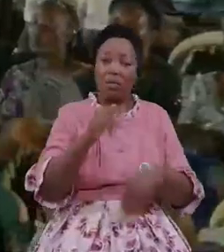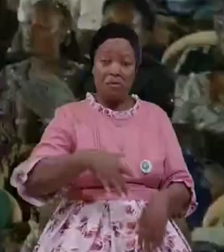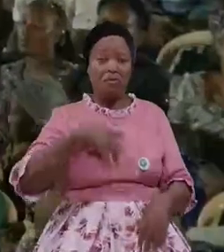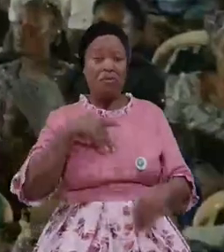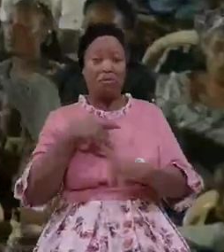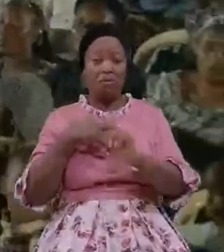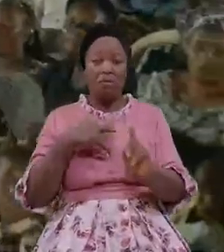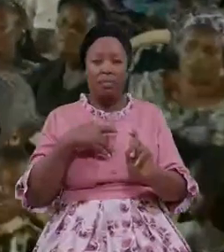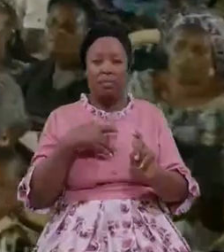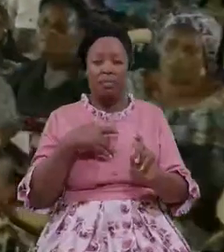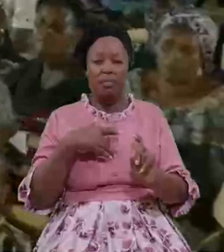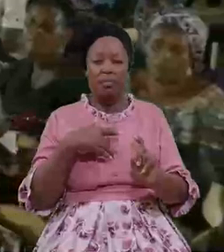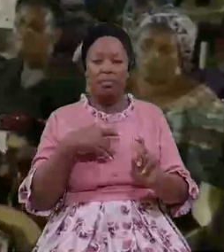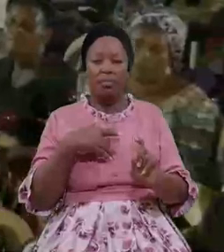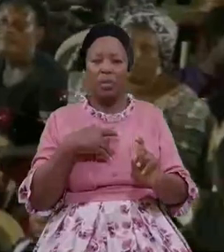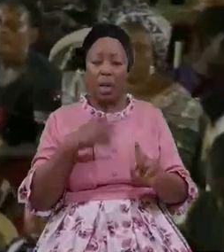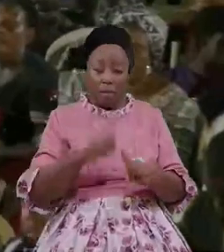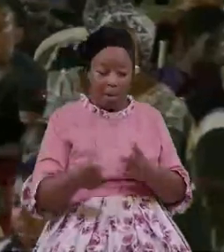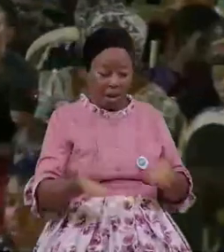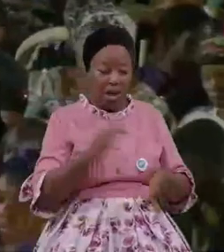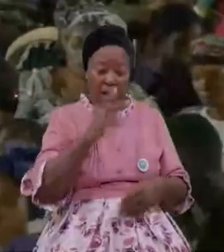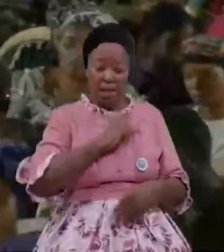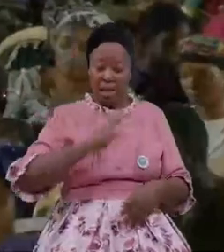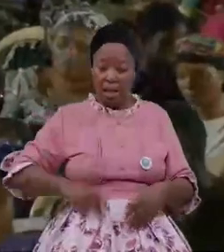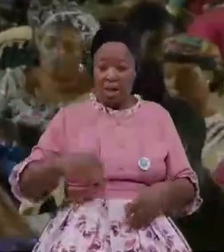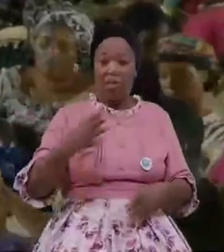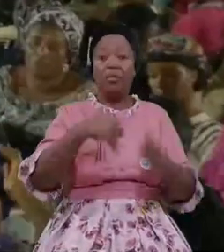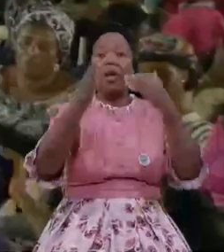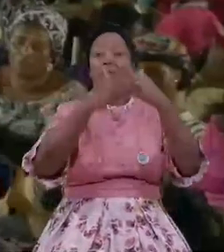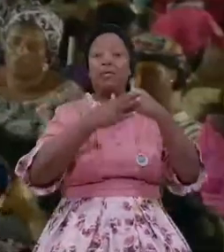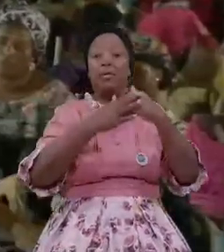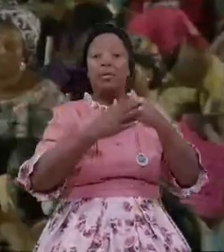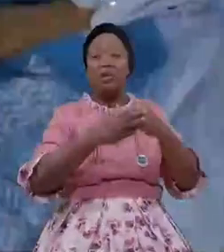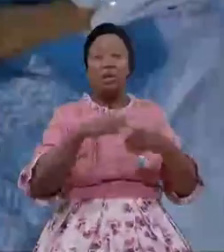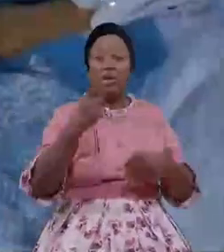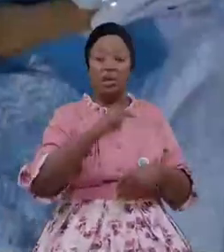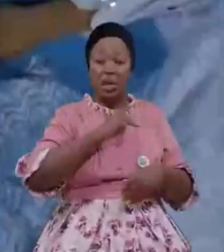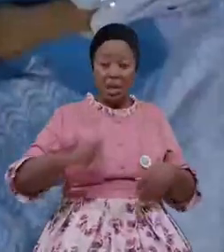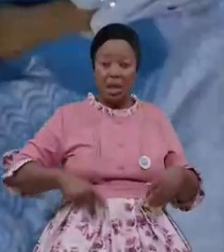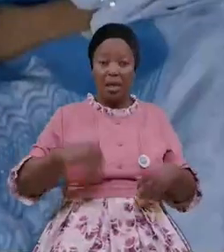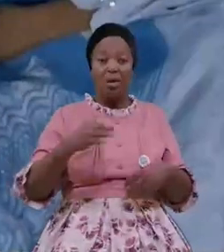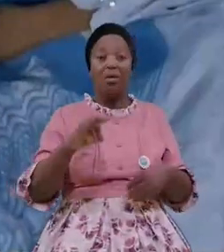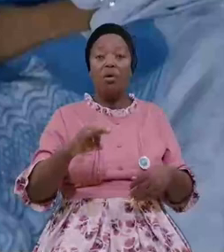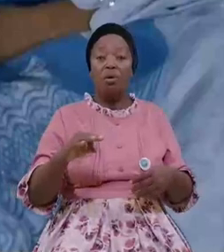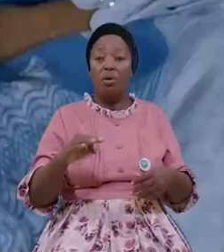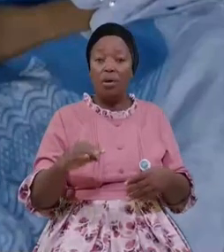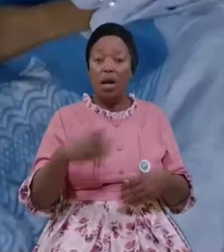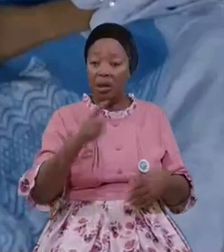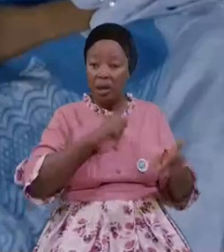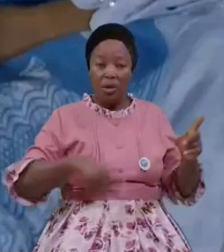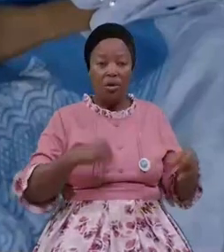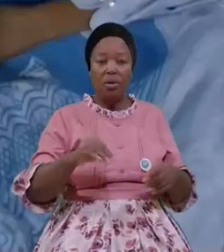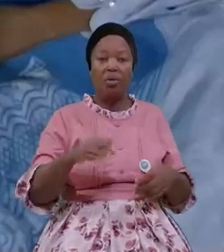et que la personne soit frappée publiquement voici le roi du ciel voici le roi des saints le Seigneur des